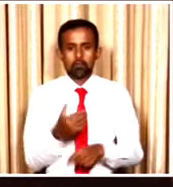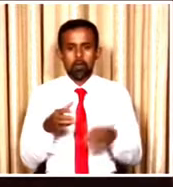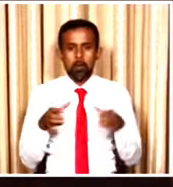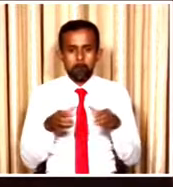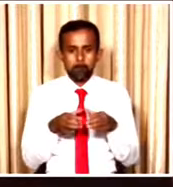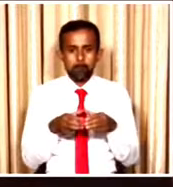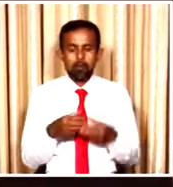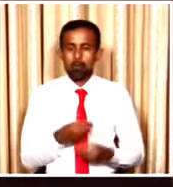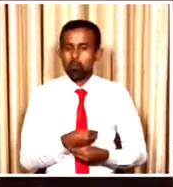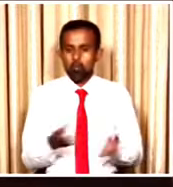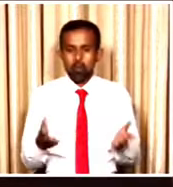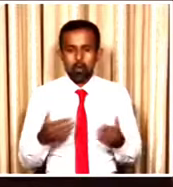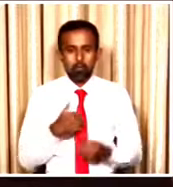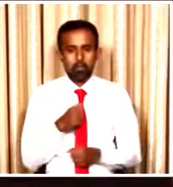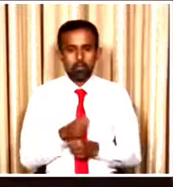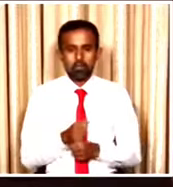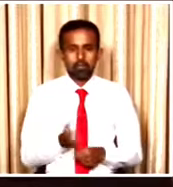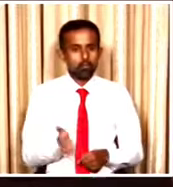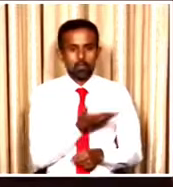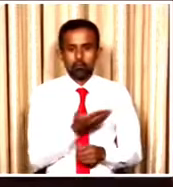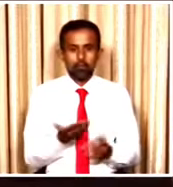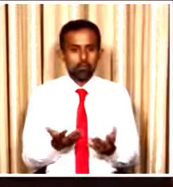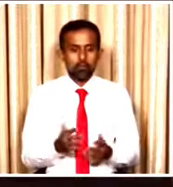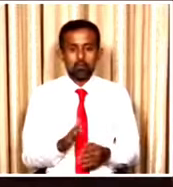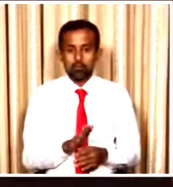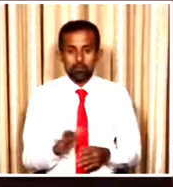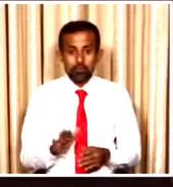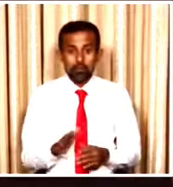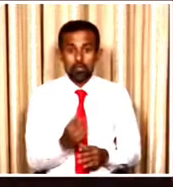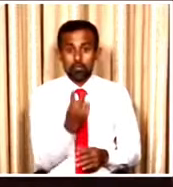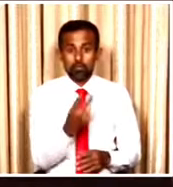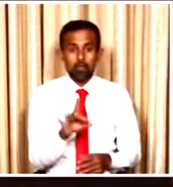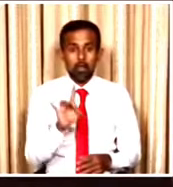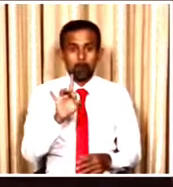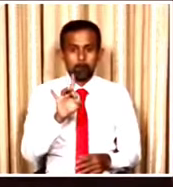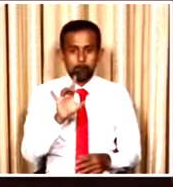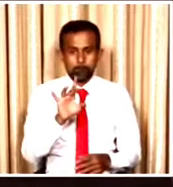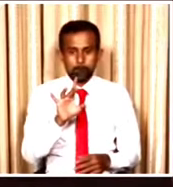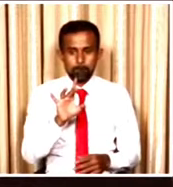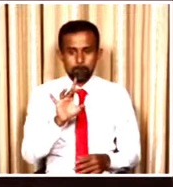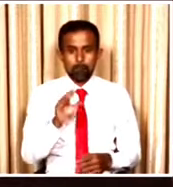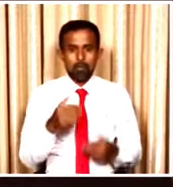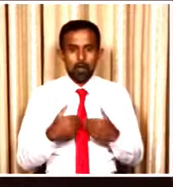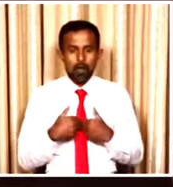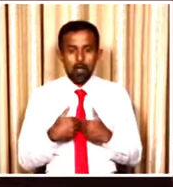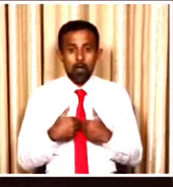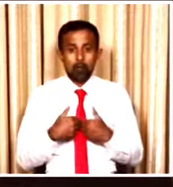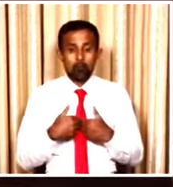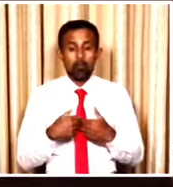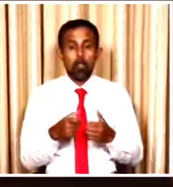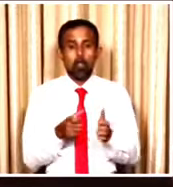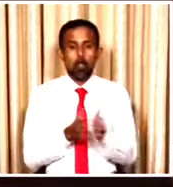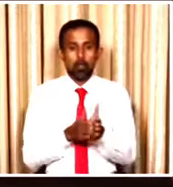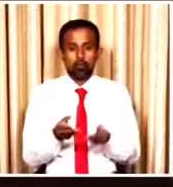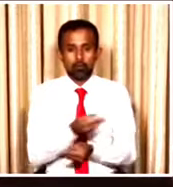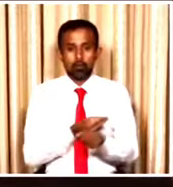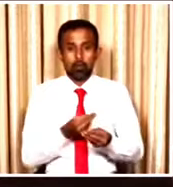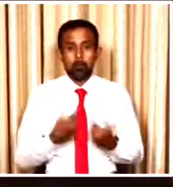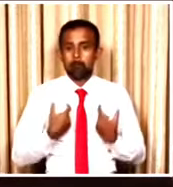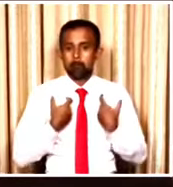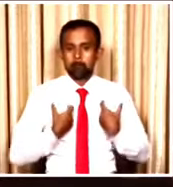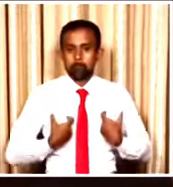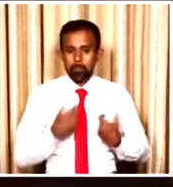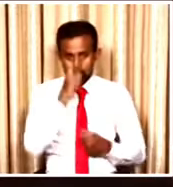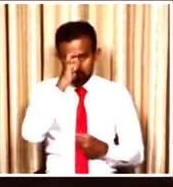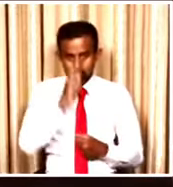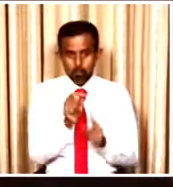පක්ෂය විනාශ වුණේ අපි ආණ්ඩුවට යාම නිසා නෙමෙයි. 2015 දී අපේ විධායක සභාවේදී මහින්ද රාජපක්ෂ